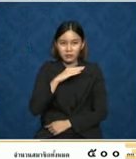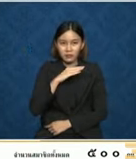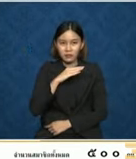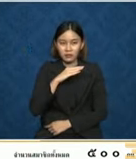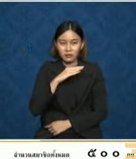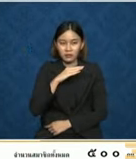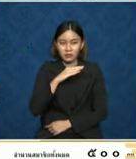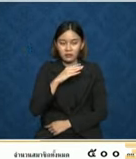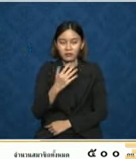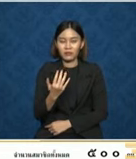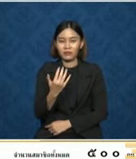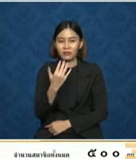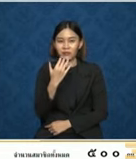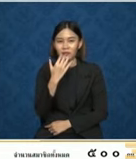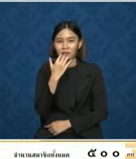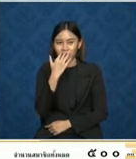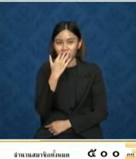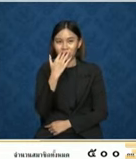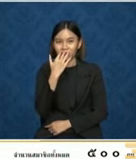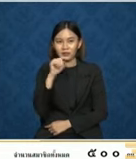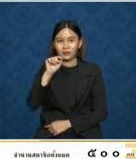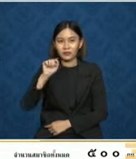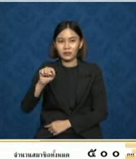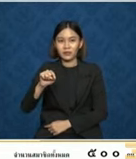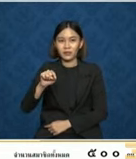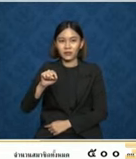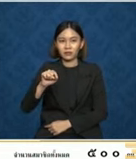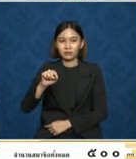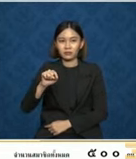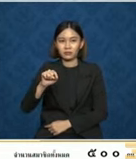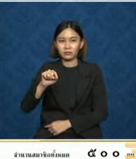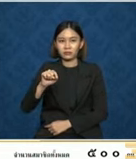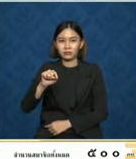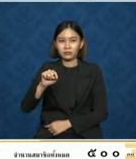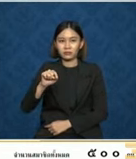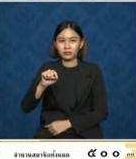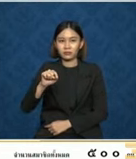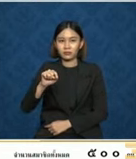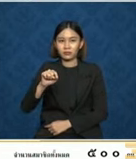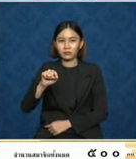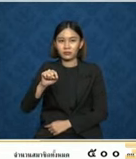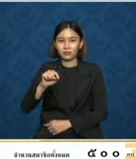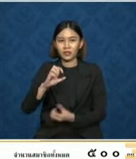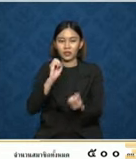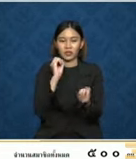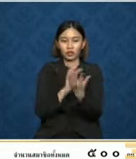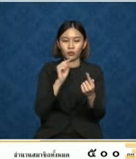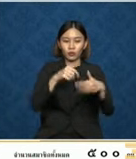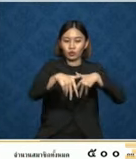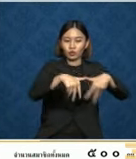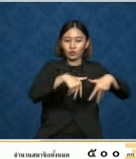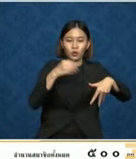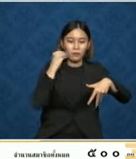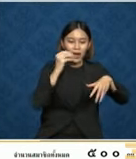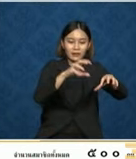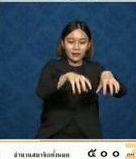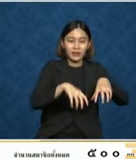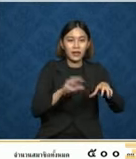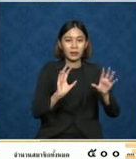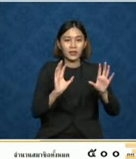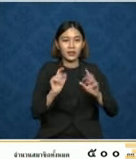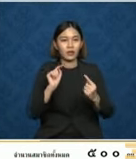และกลิ่นบ่อขยะแพร่กระสาใหม่แห่งนี้ไม่ได้ส่งผลกระทบแค่ชุมชนโดยรอบนะคะ